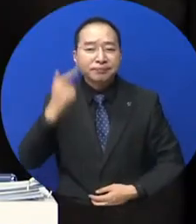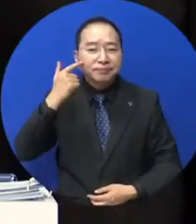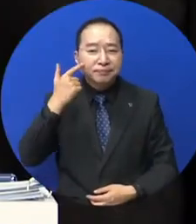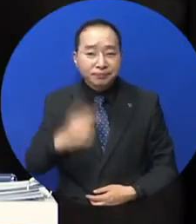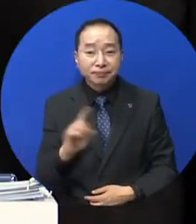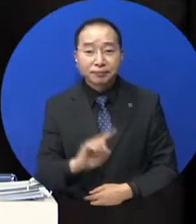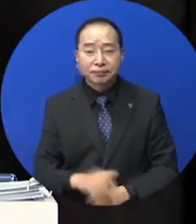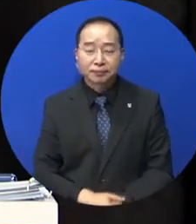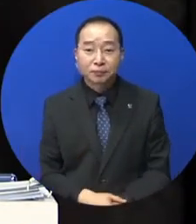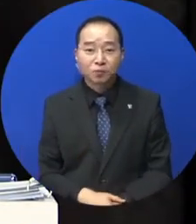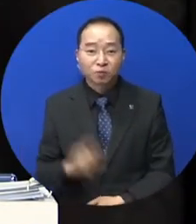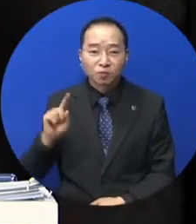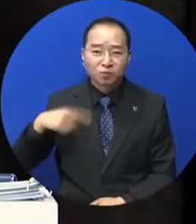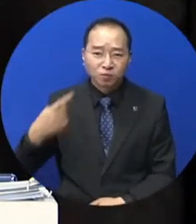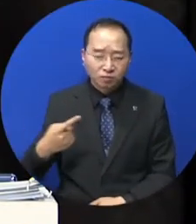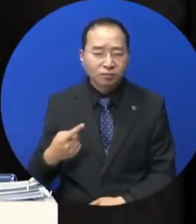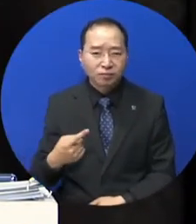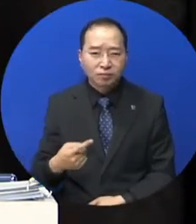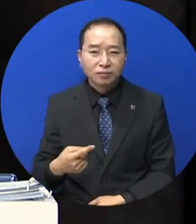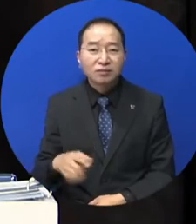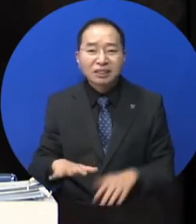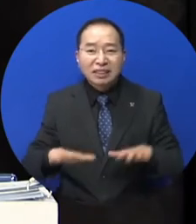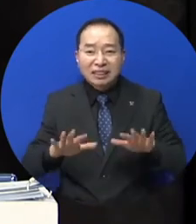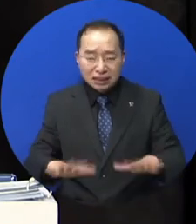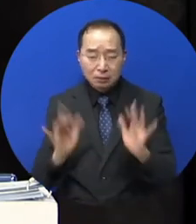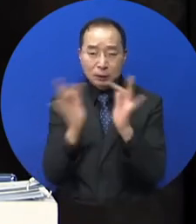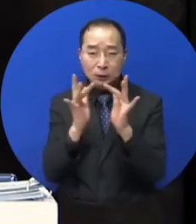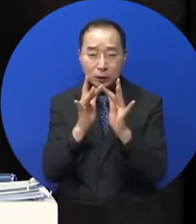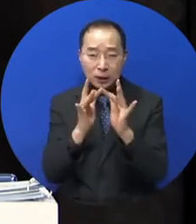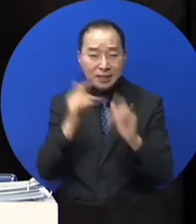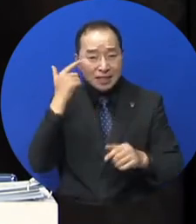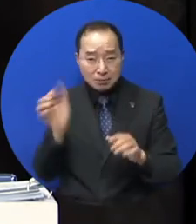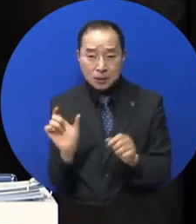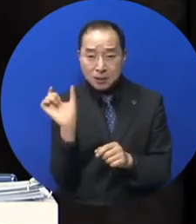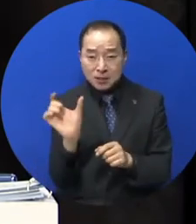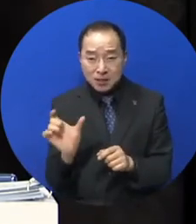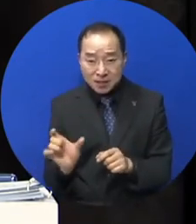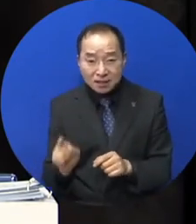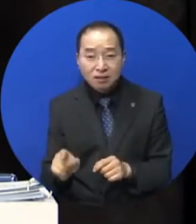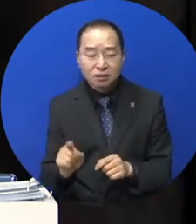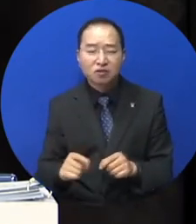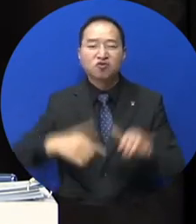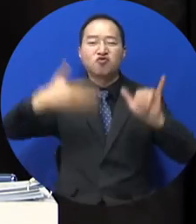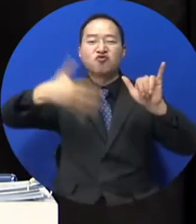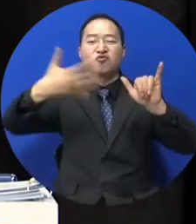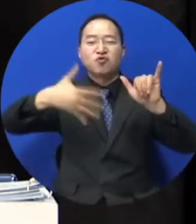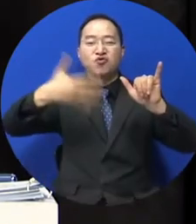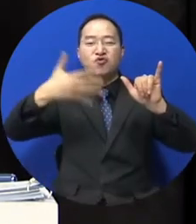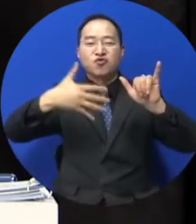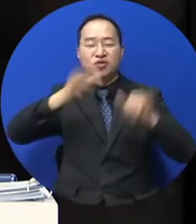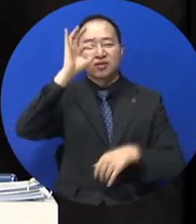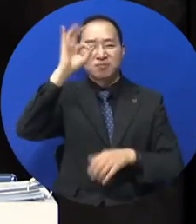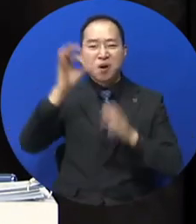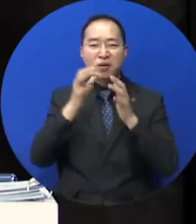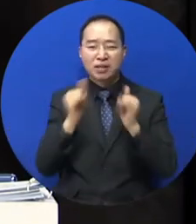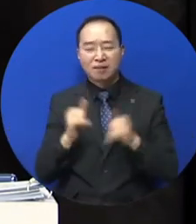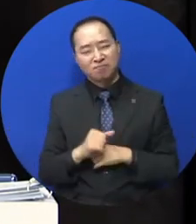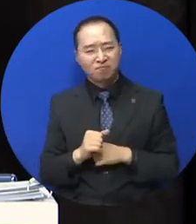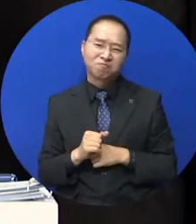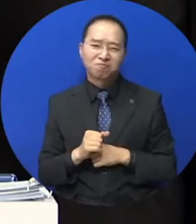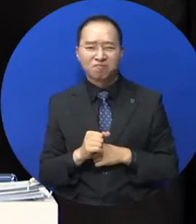이어갑니다. 다음은 이제 실시간 현장 질문 순서인데요. 지금 이제 유튜브 시청하는 시청자분들께서 질문을